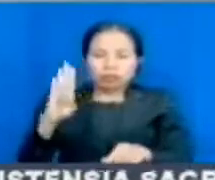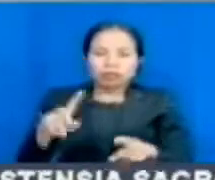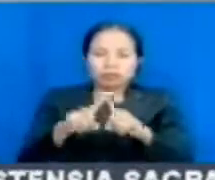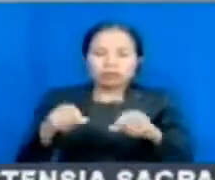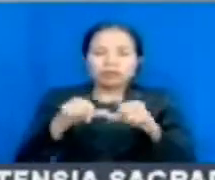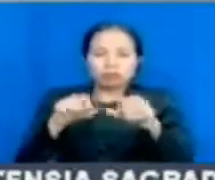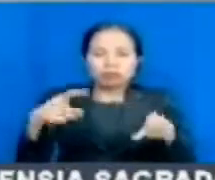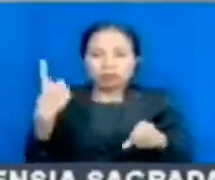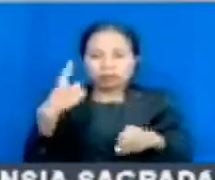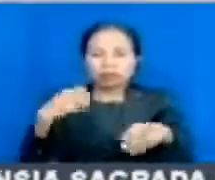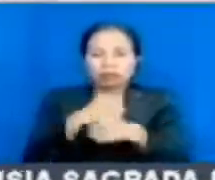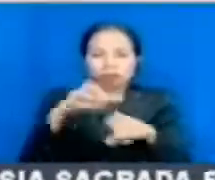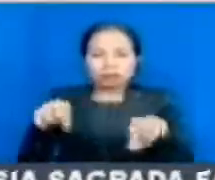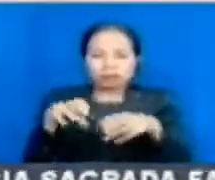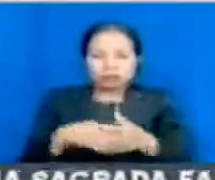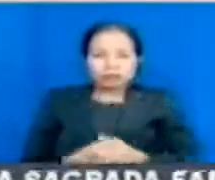observisu.